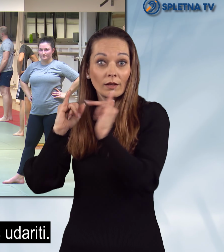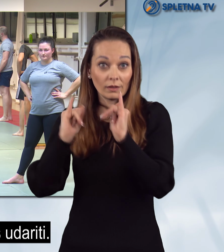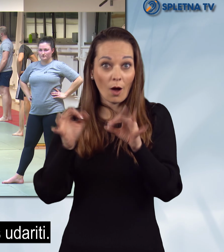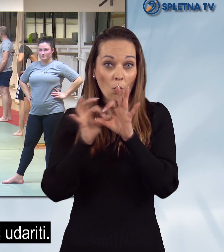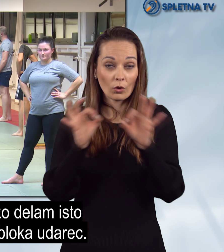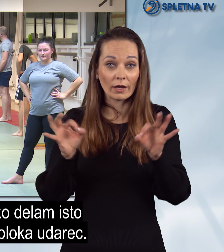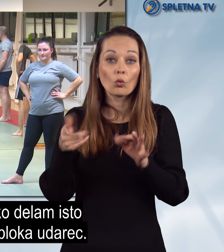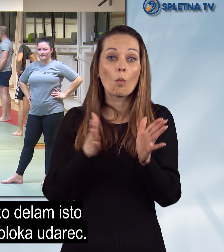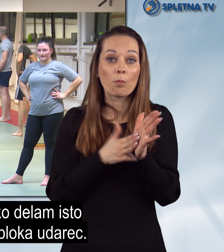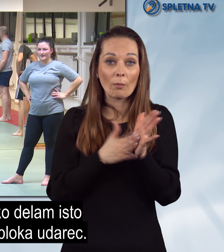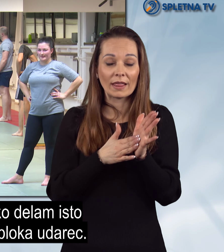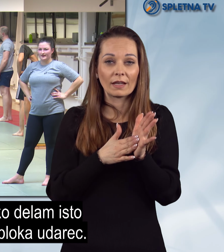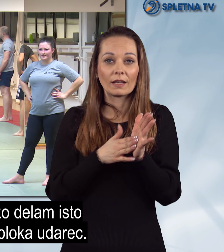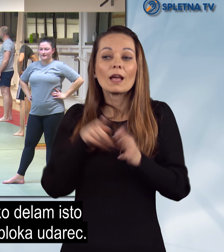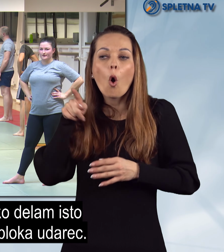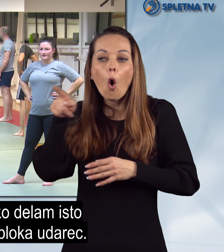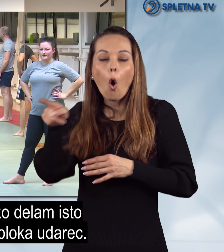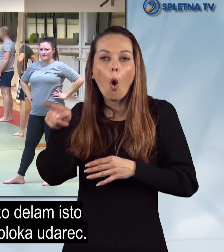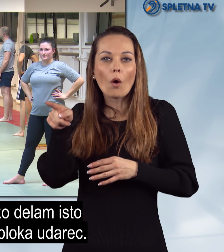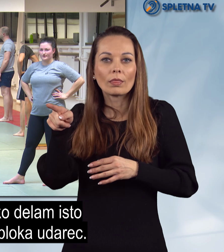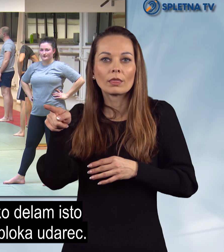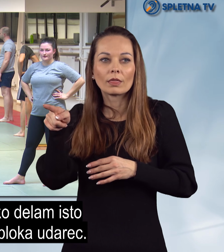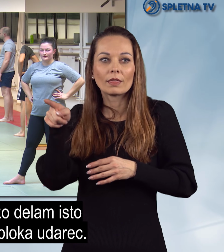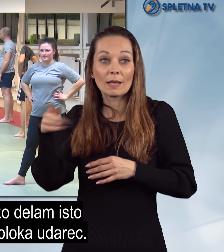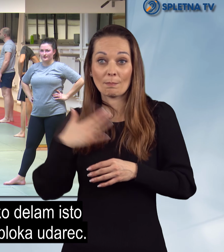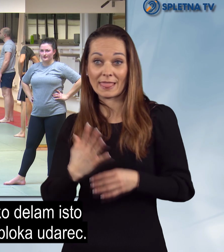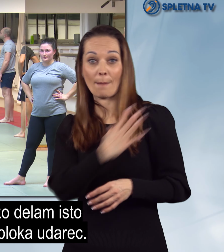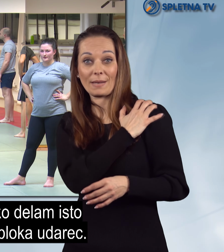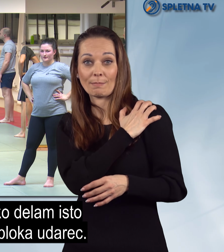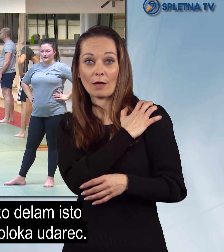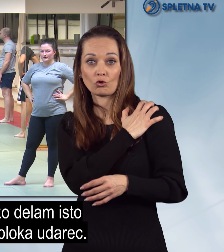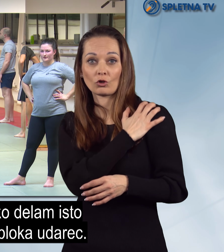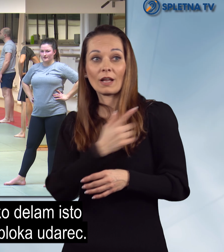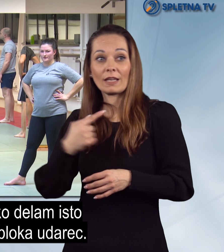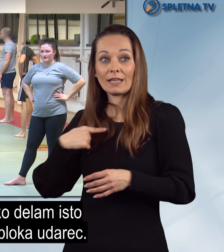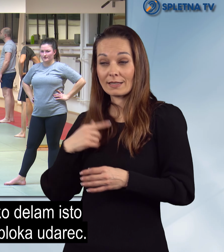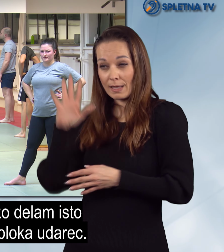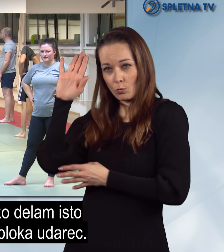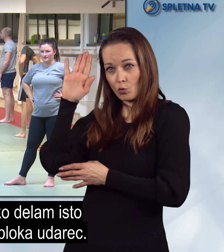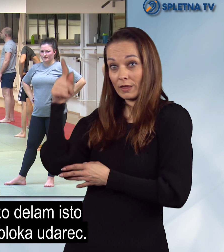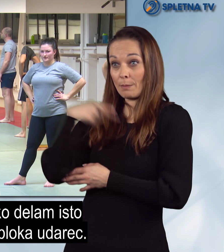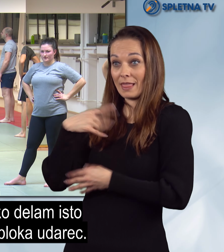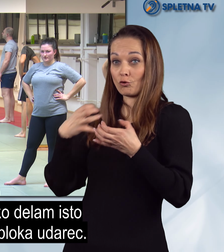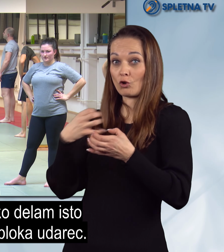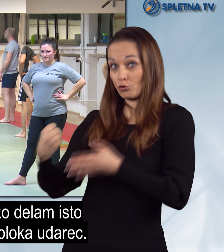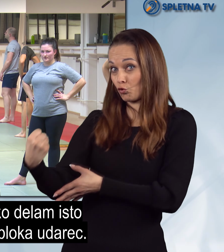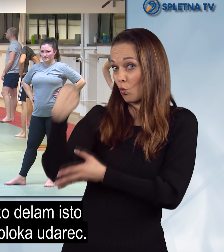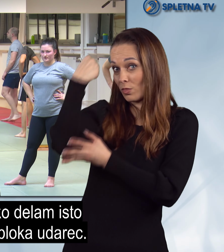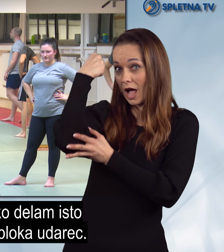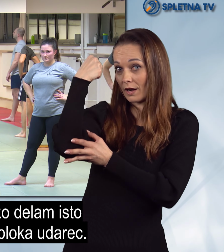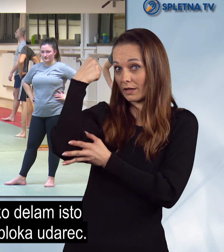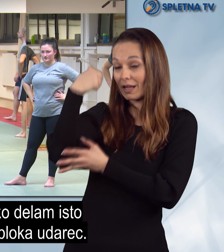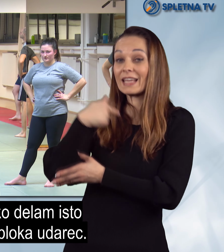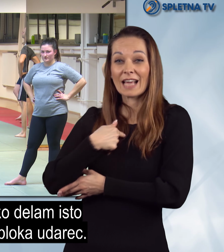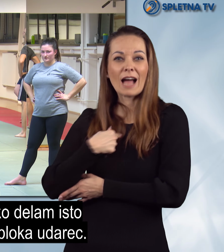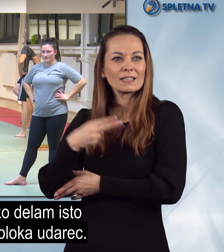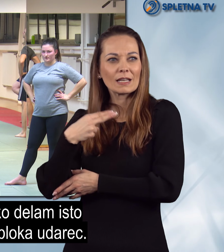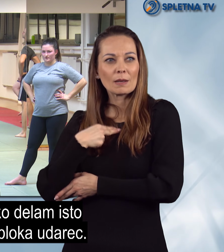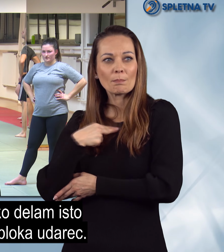Ok, imam tu blokado. Zdaj pa lahko delam jaz isto dol, ok, lahko pa delam takoj iz